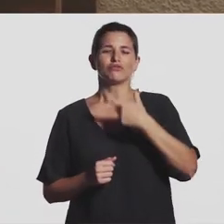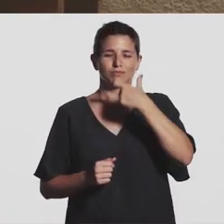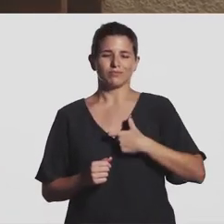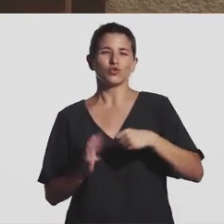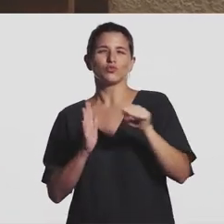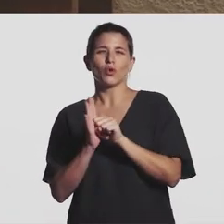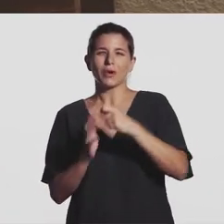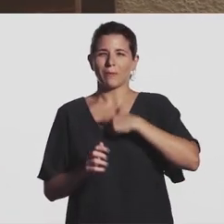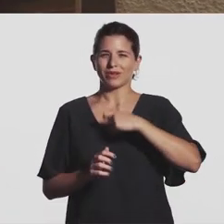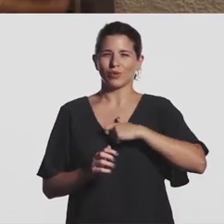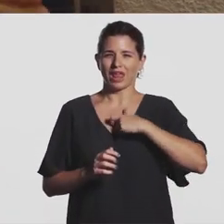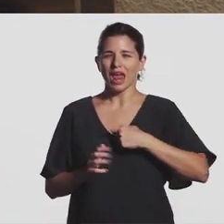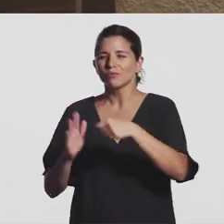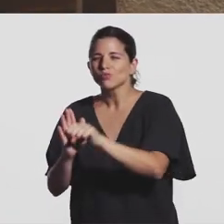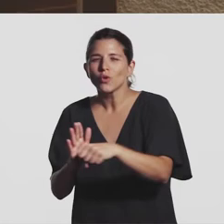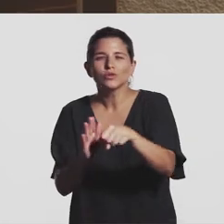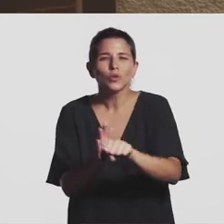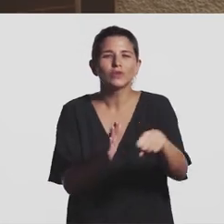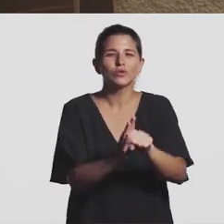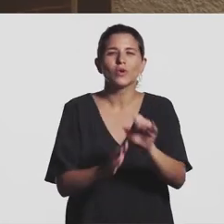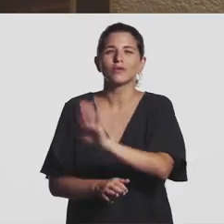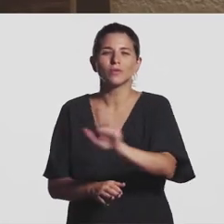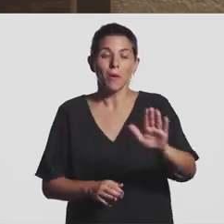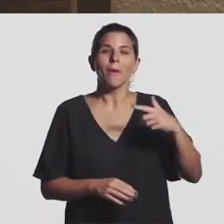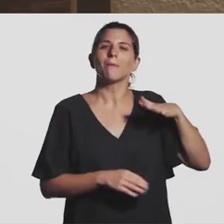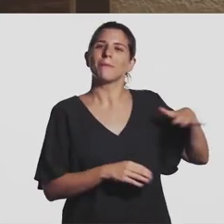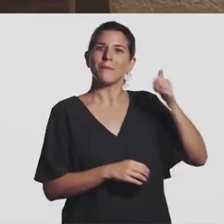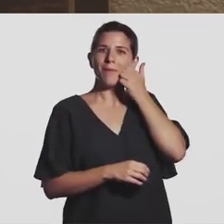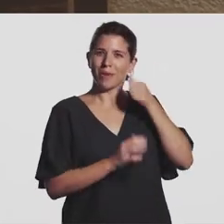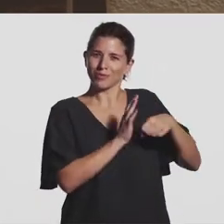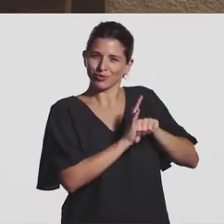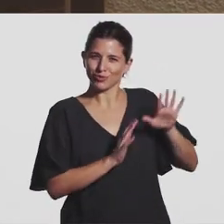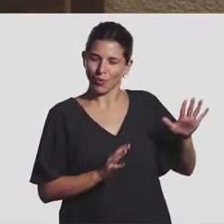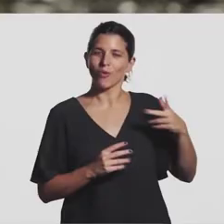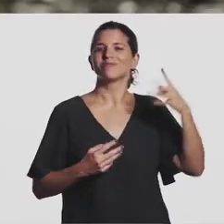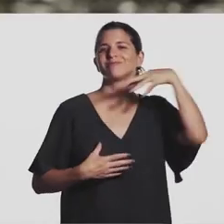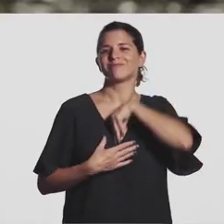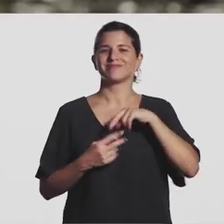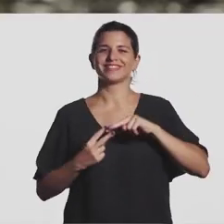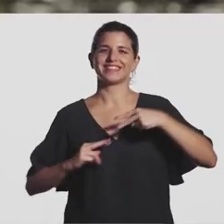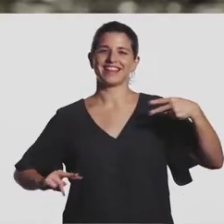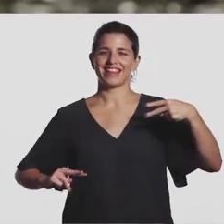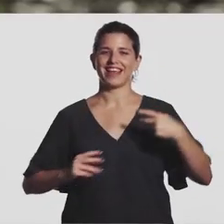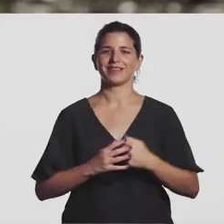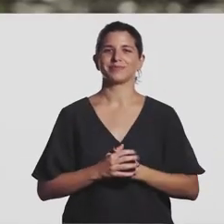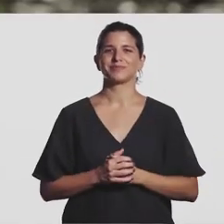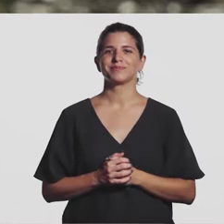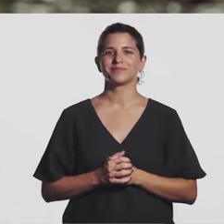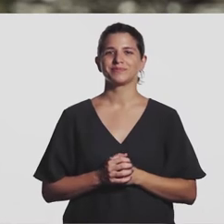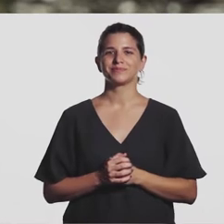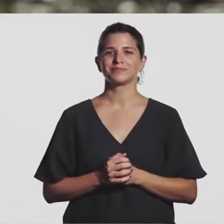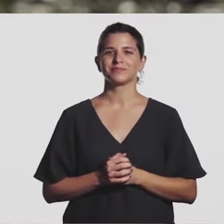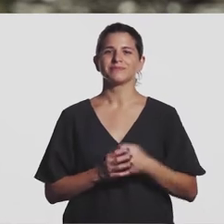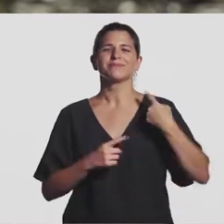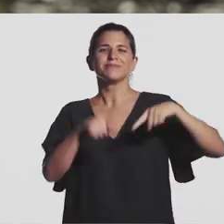nella mia storia personale altre storie da parte anche materna, quindi penso che sia pure nel